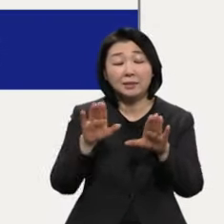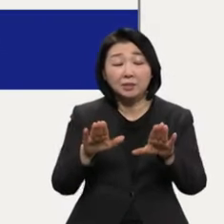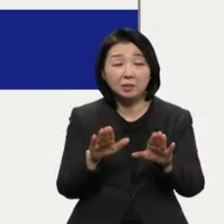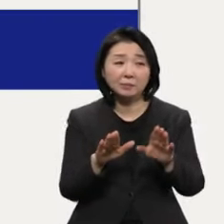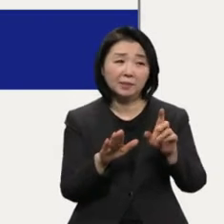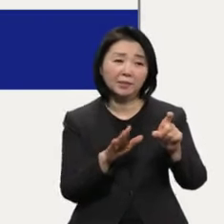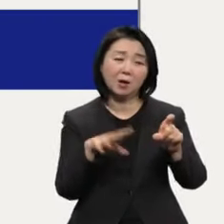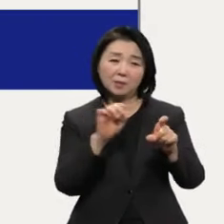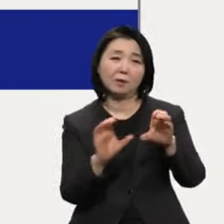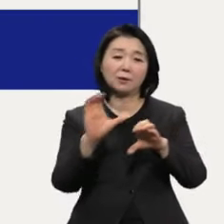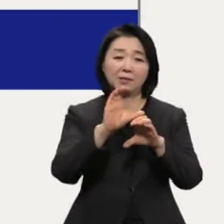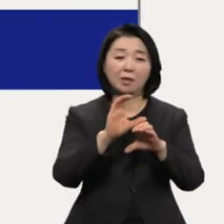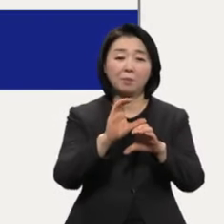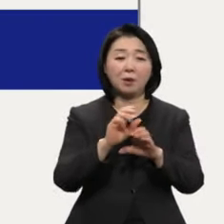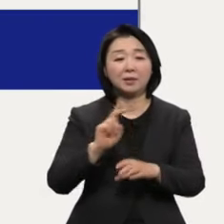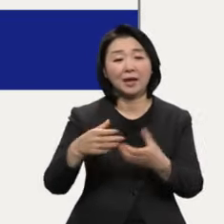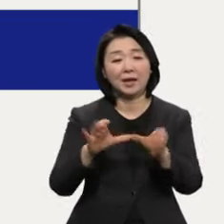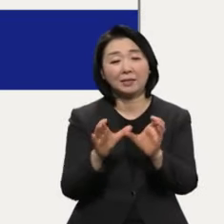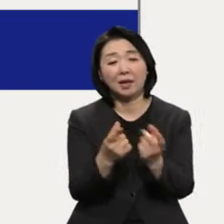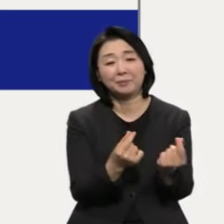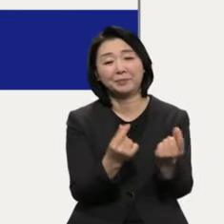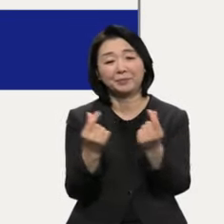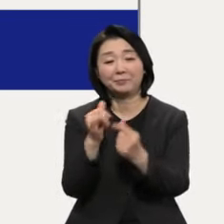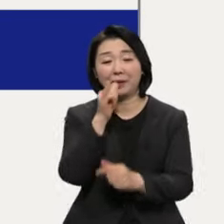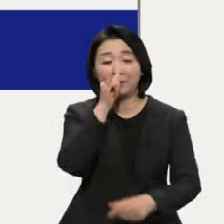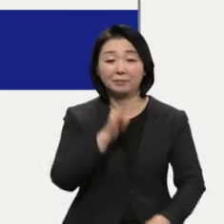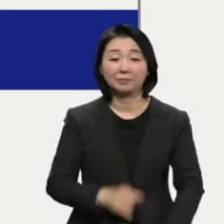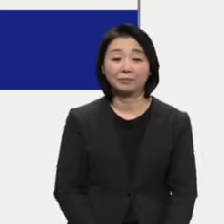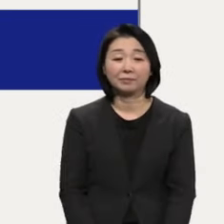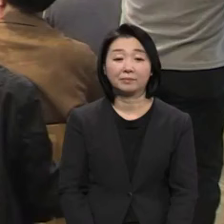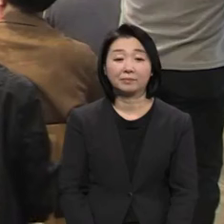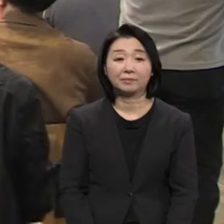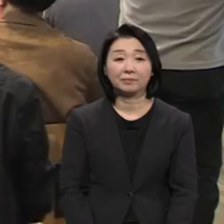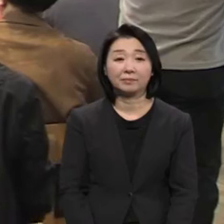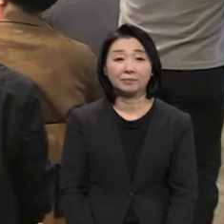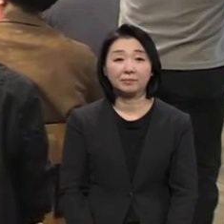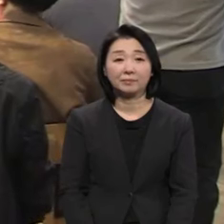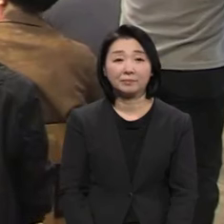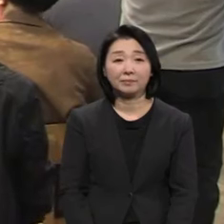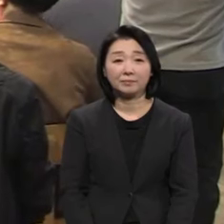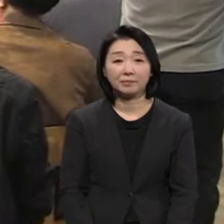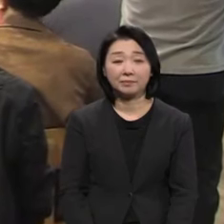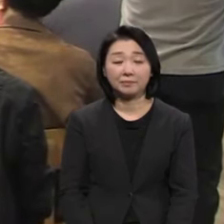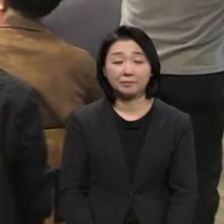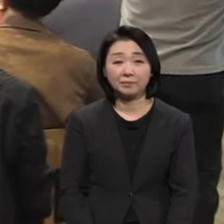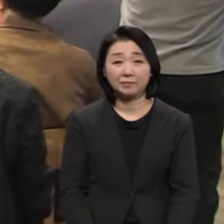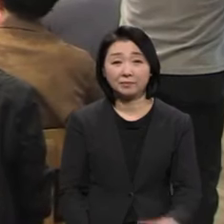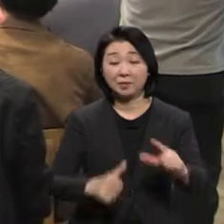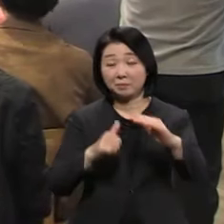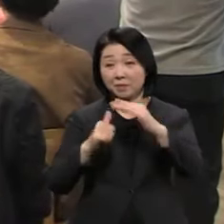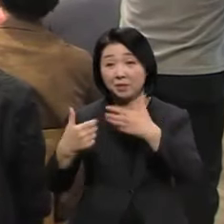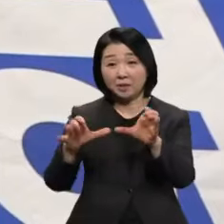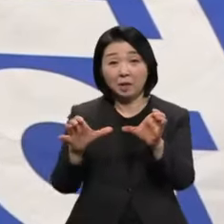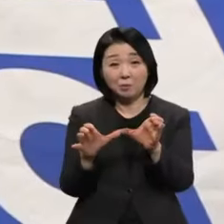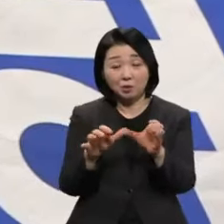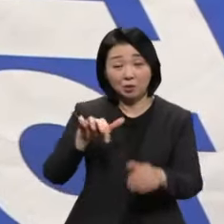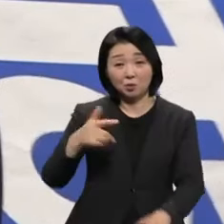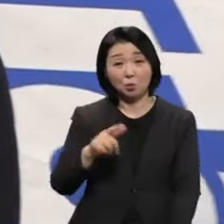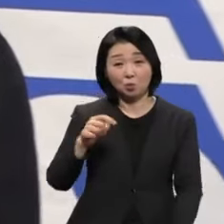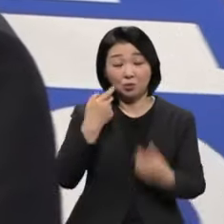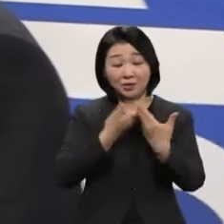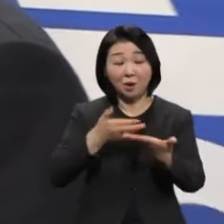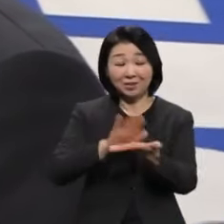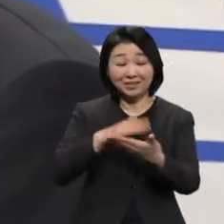올려잡았고 야당은 비슷한 수준의 전망을 하고 있습니다. 비례대표 정당으로 선전이 예상되는 조국혁신당